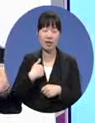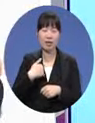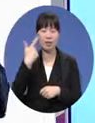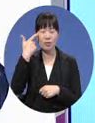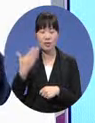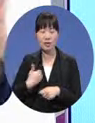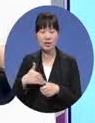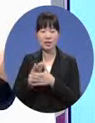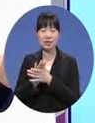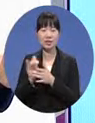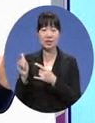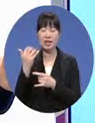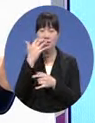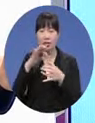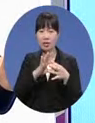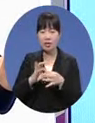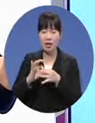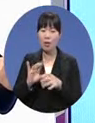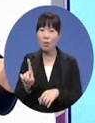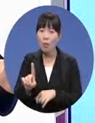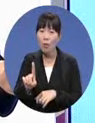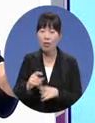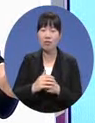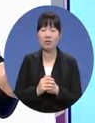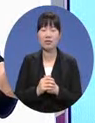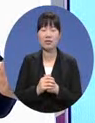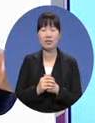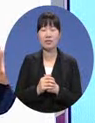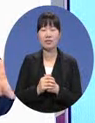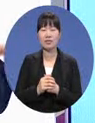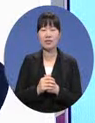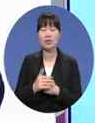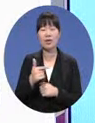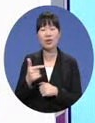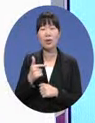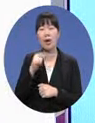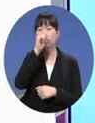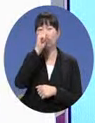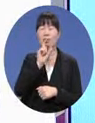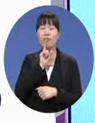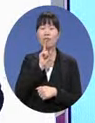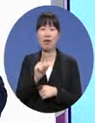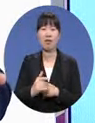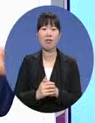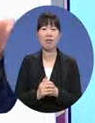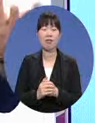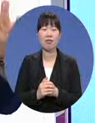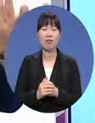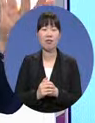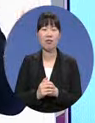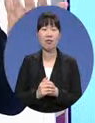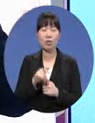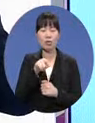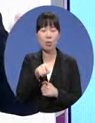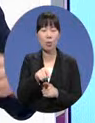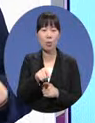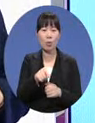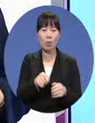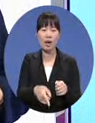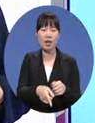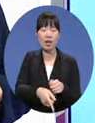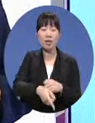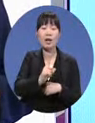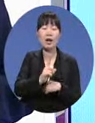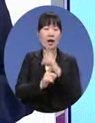제 친구인데 성생활이 어떠냐. 그랬더니 너무 좋다는 거야. 그래서 아니 발기가 안 될 건데